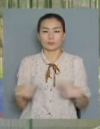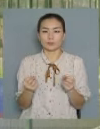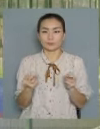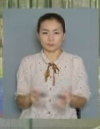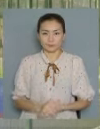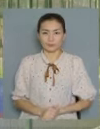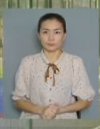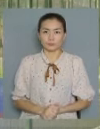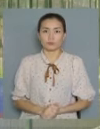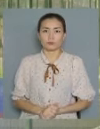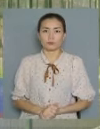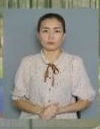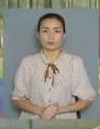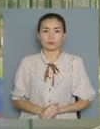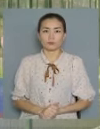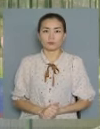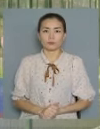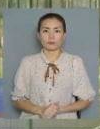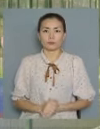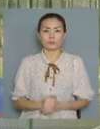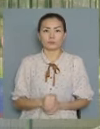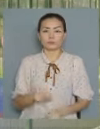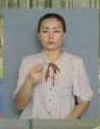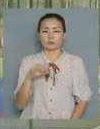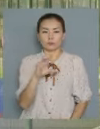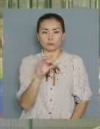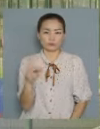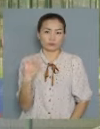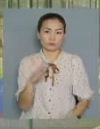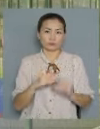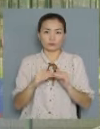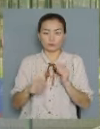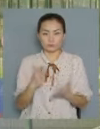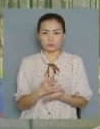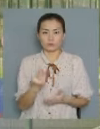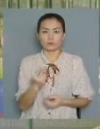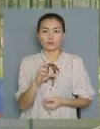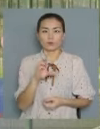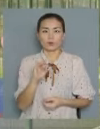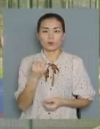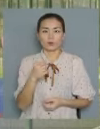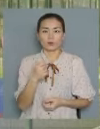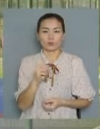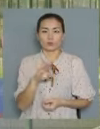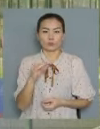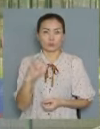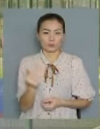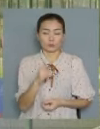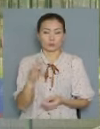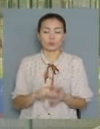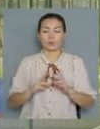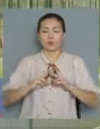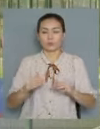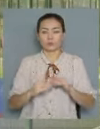мақсатында Дастур кентінен 4 алаң және де Бәйгетөбе Дастур кентінде де дәл